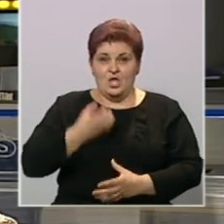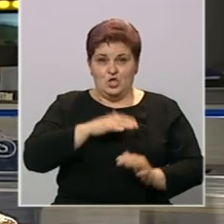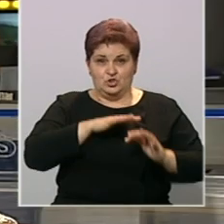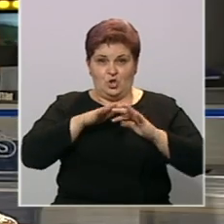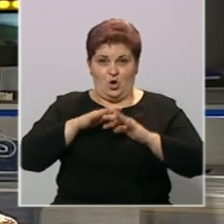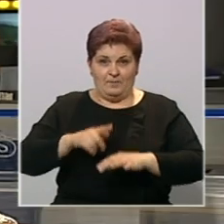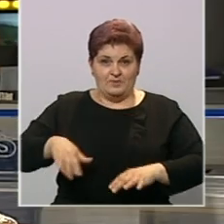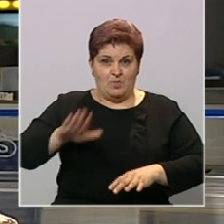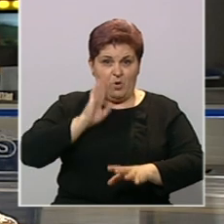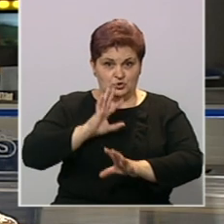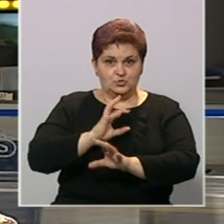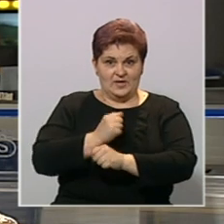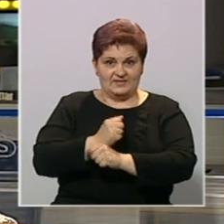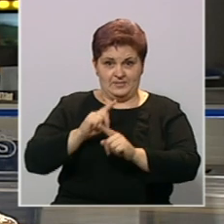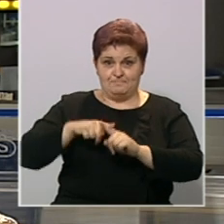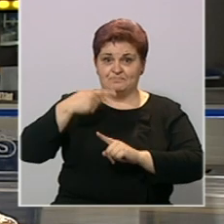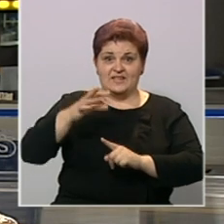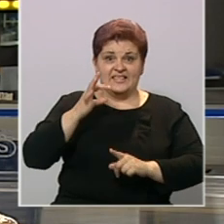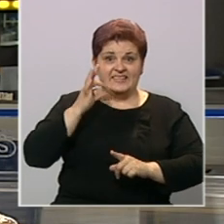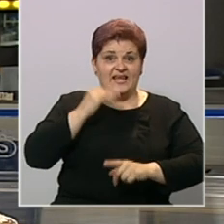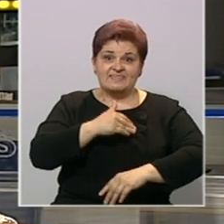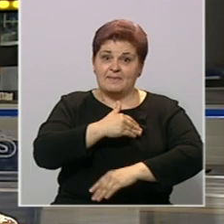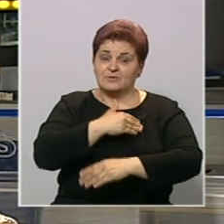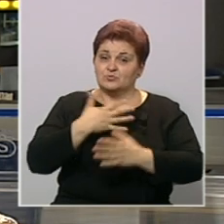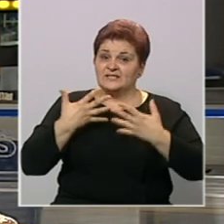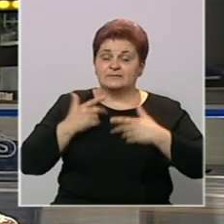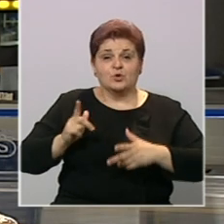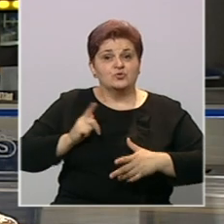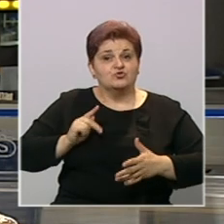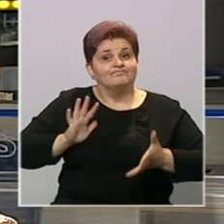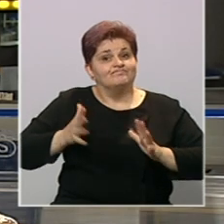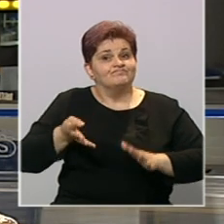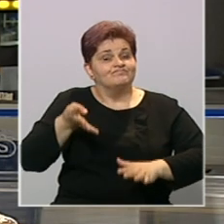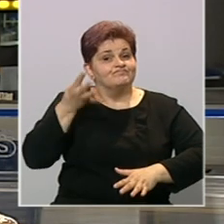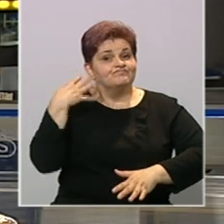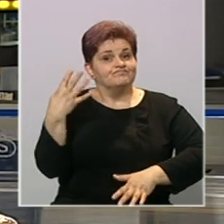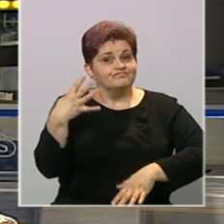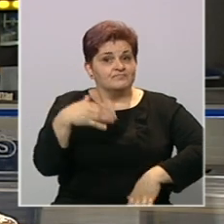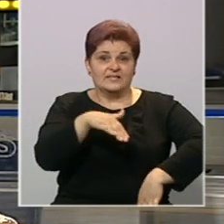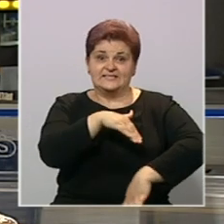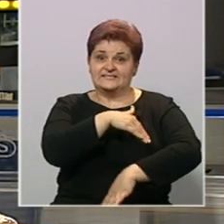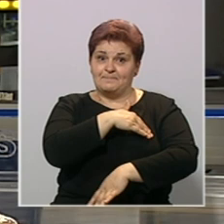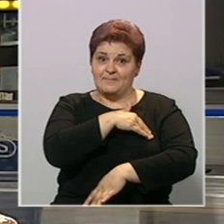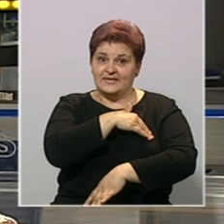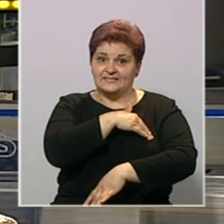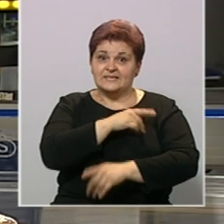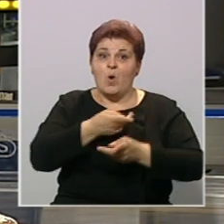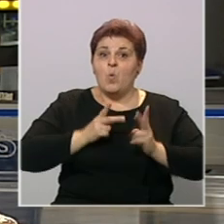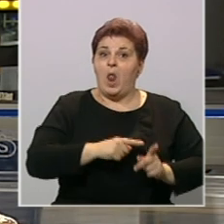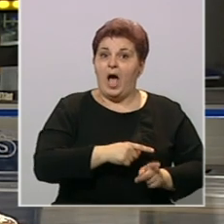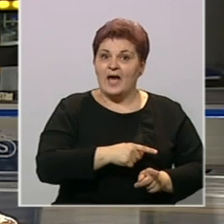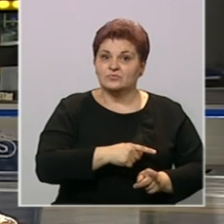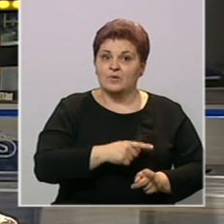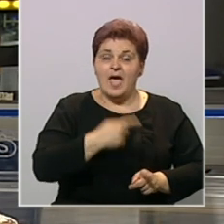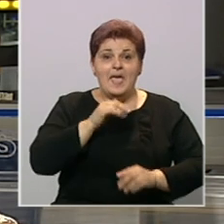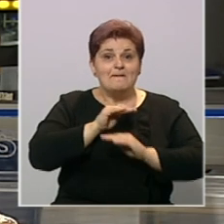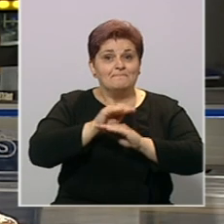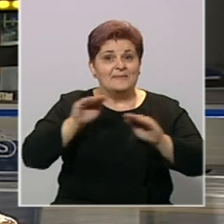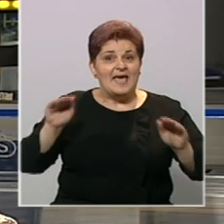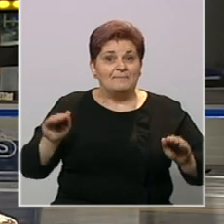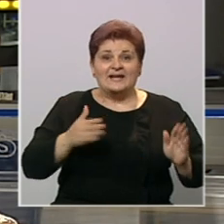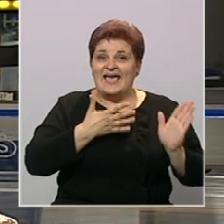Toplotni val zahvatio je Bosnu i Hercegovinu. Narednih dana temperatura zraka očekuje se i do 40 stepeni Celzijusa u hladu.